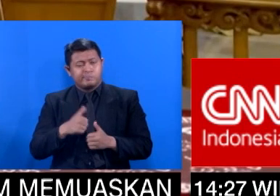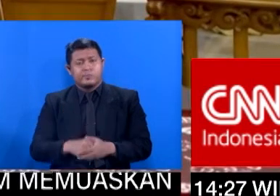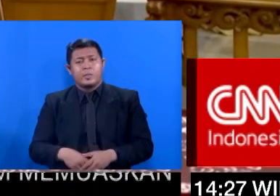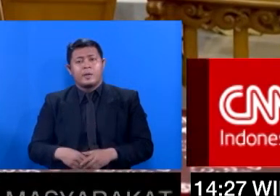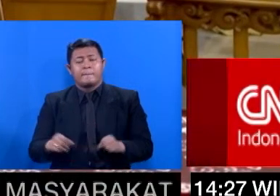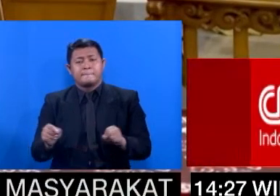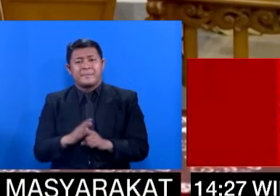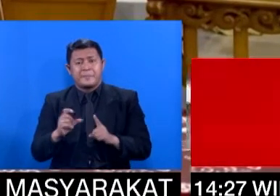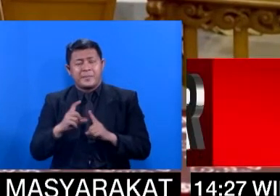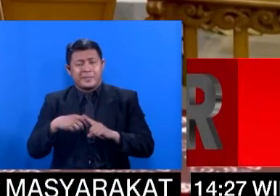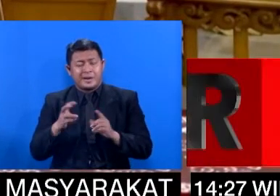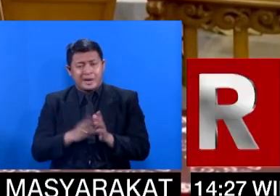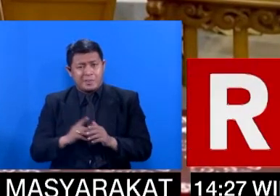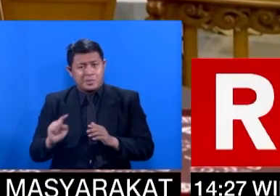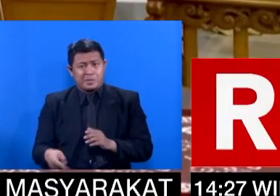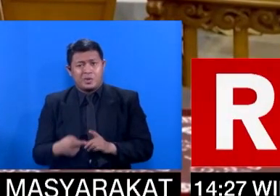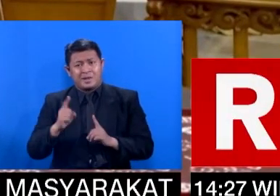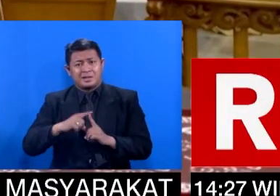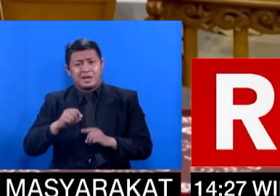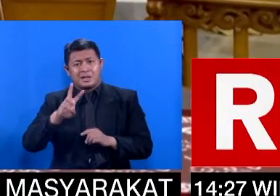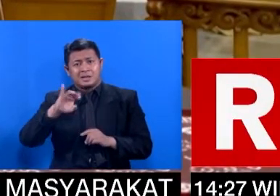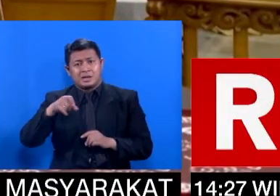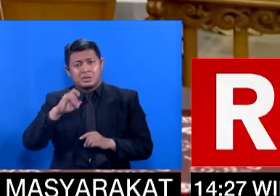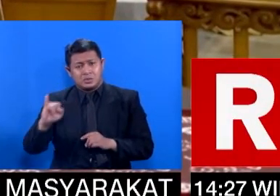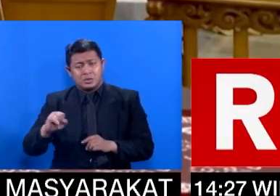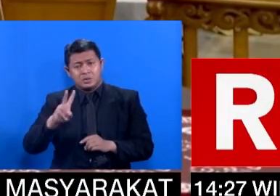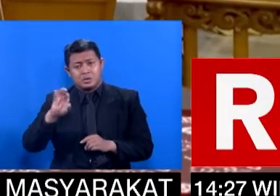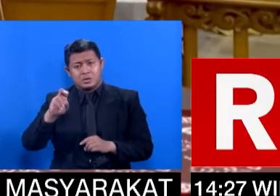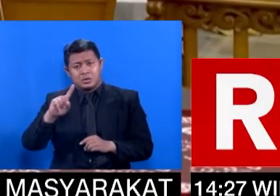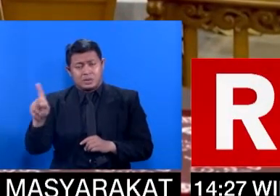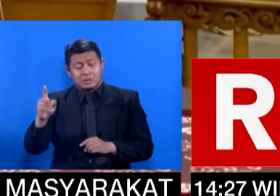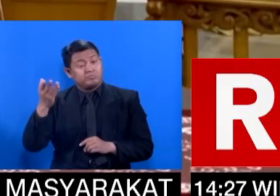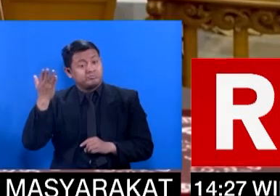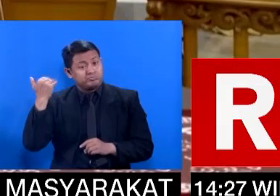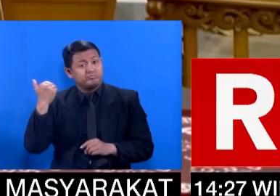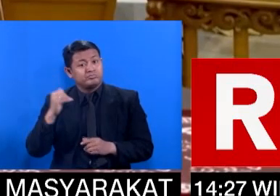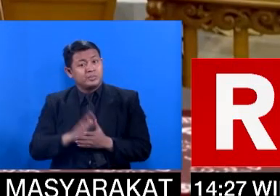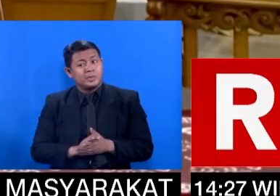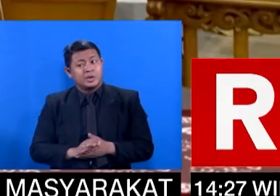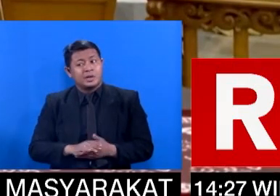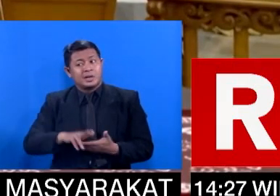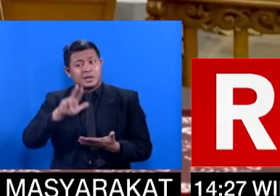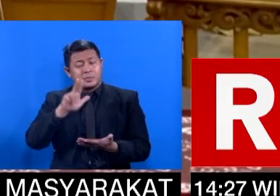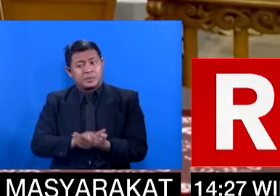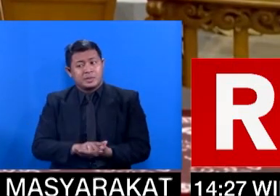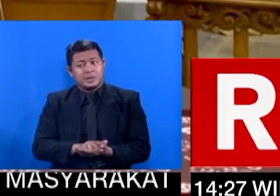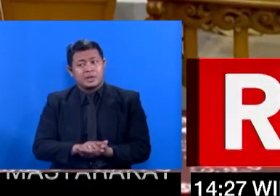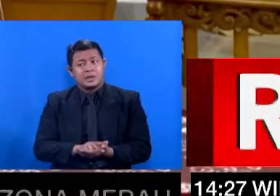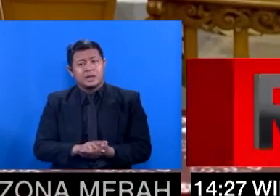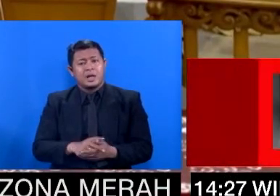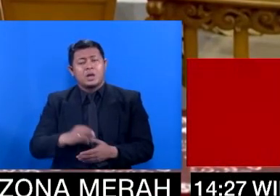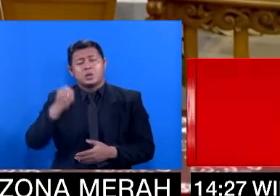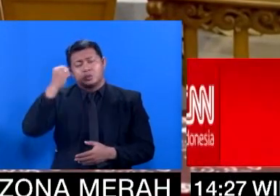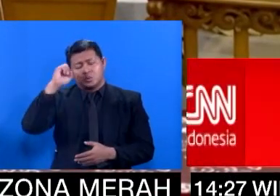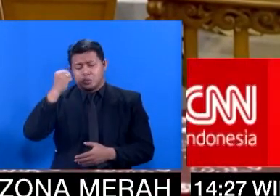PPKM darurat yang dimulai tanggal 3 Juli 2021 yang lalu adalah kebijakan yang tidak bisa